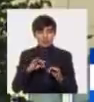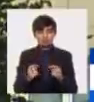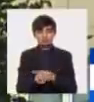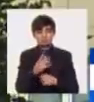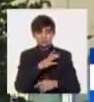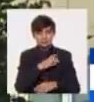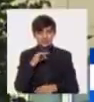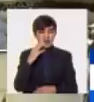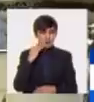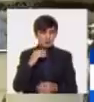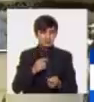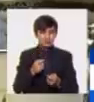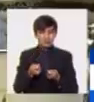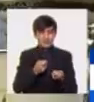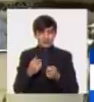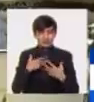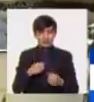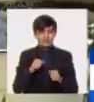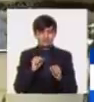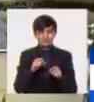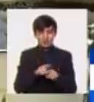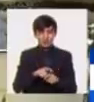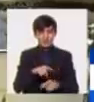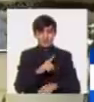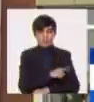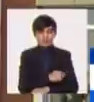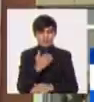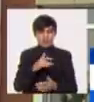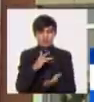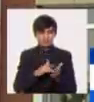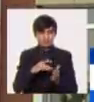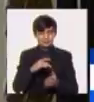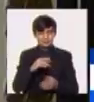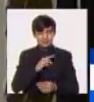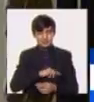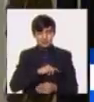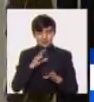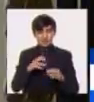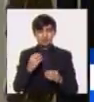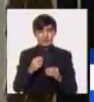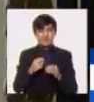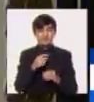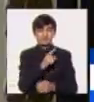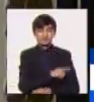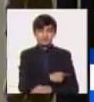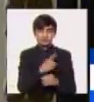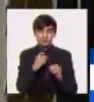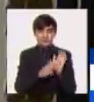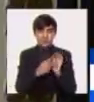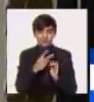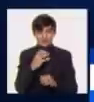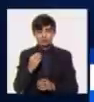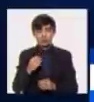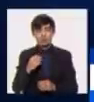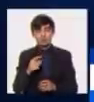кейін Алматының денсаулық сақтау басқармасының башысы қалалық клиникалық ауруханада медқызметкерлерден өзге 18 науқастың ковид жұқтырған мәлімдеді.